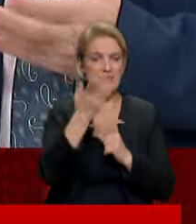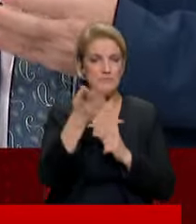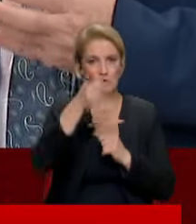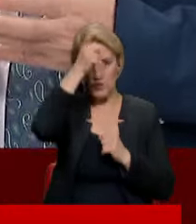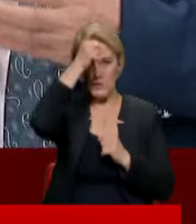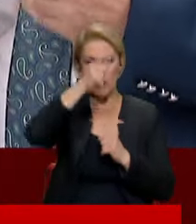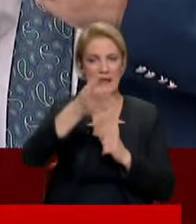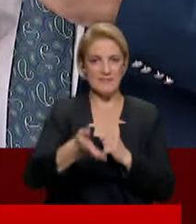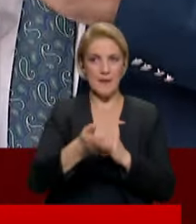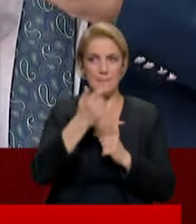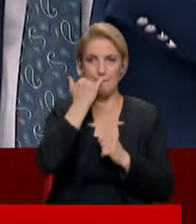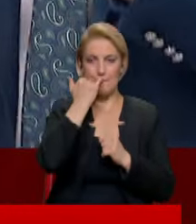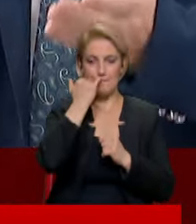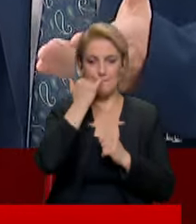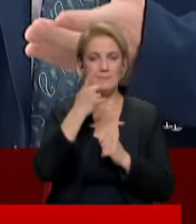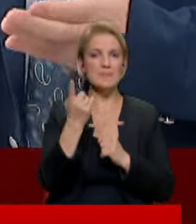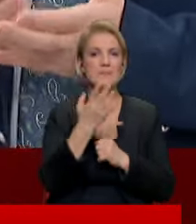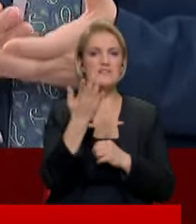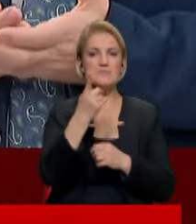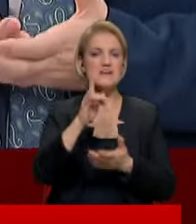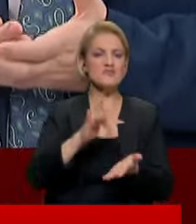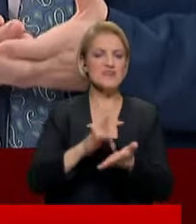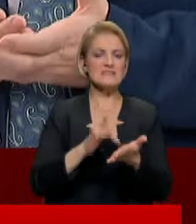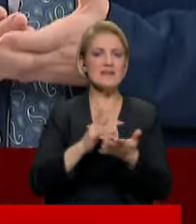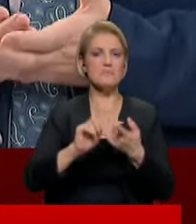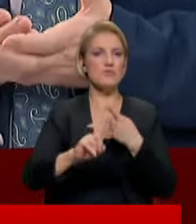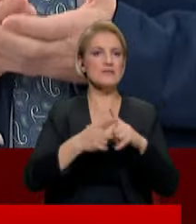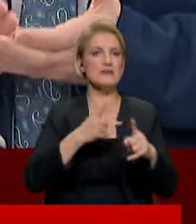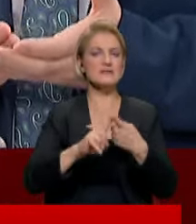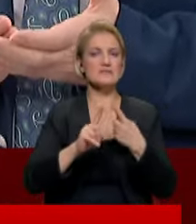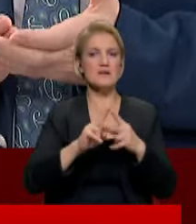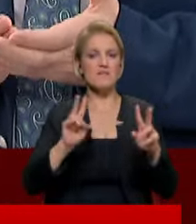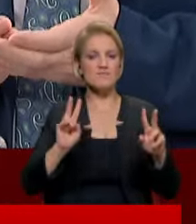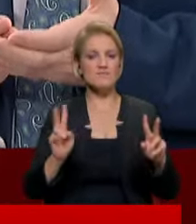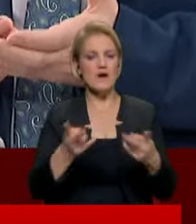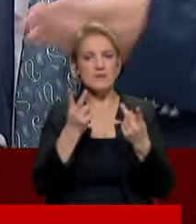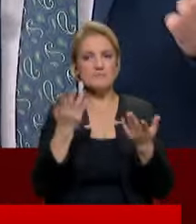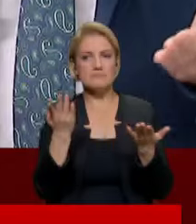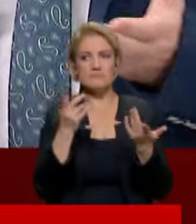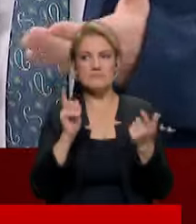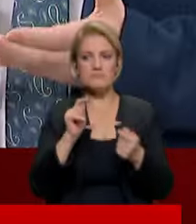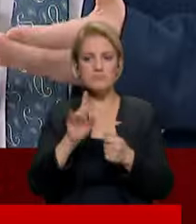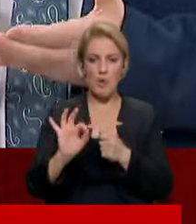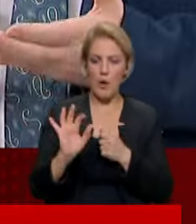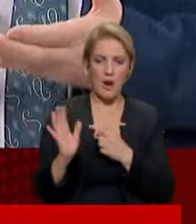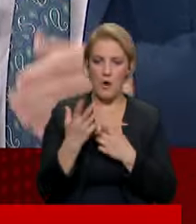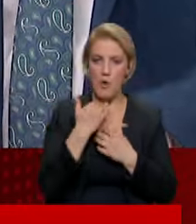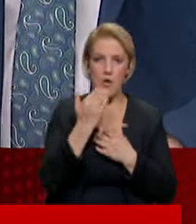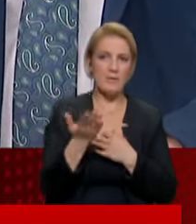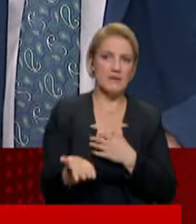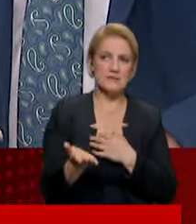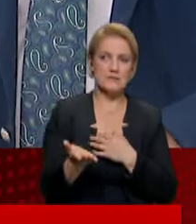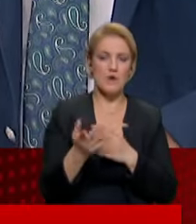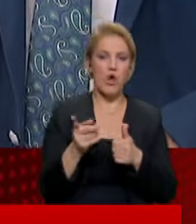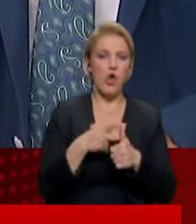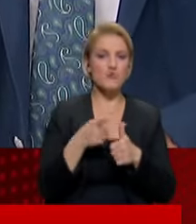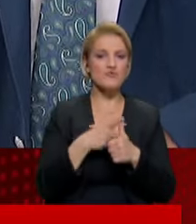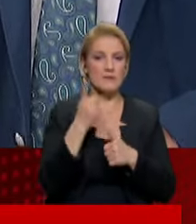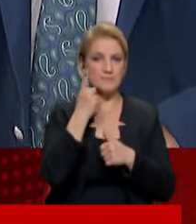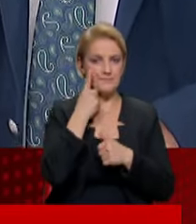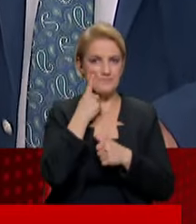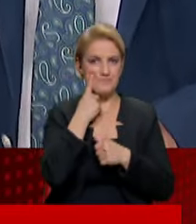ülkede Eee nasıl bir cezalandırma politikasıyla caydırma yapacaksınız burada caydırma söz konusu olamaz ki önce